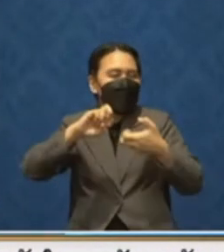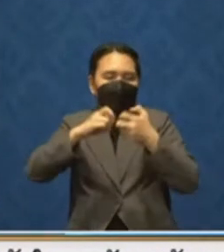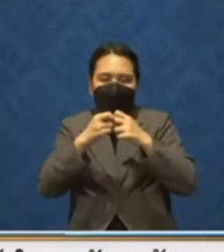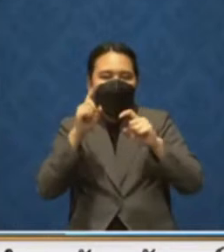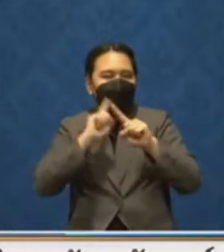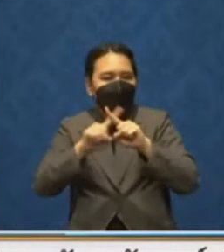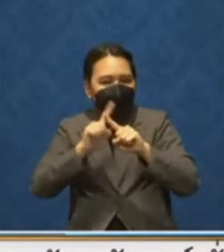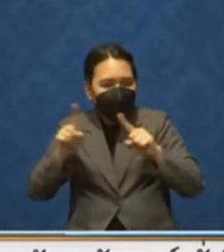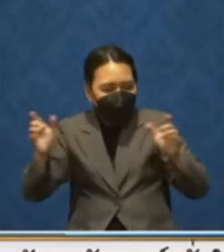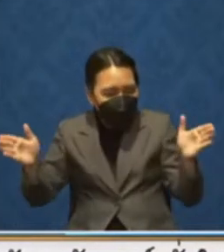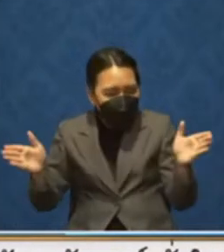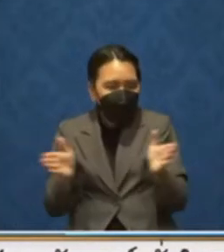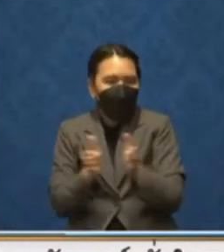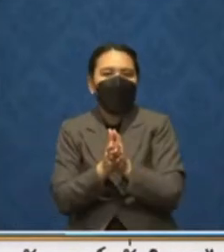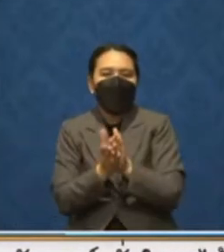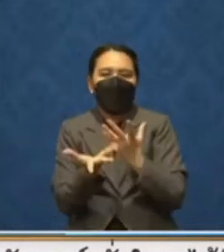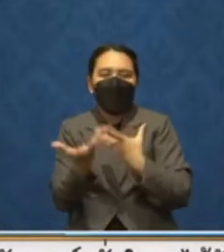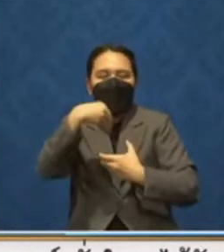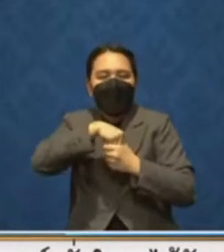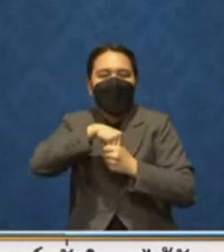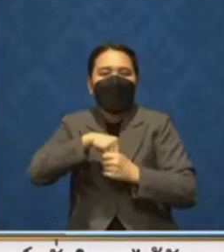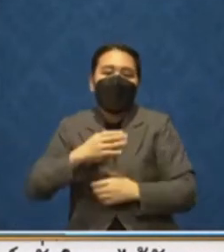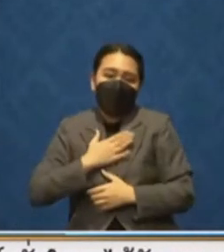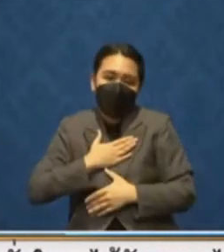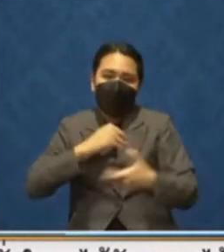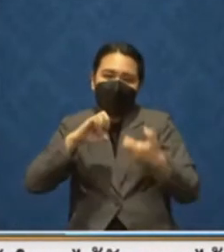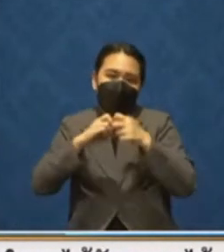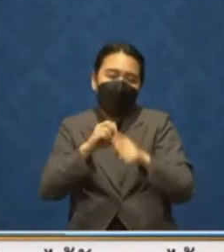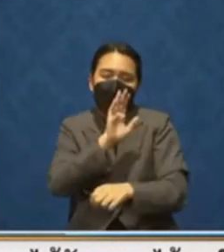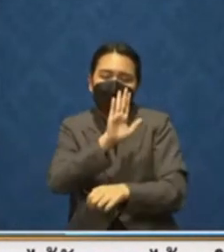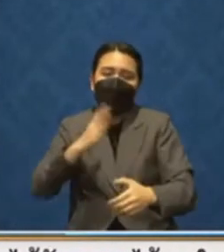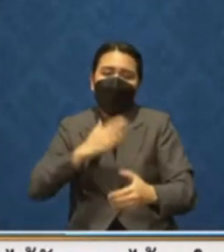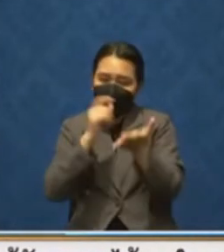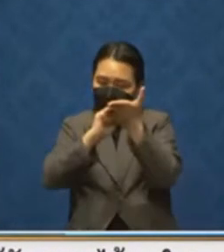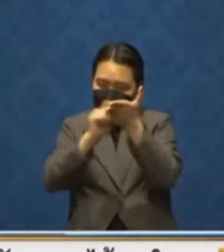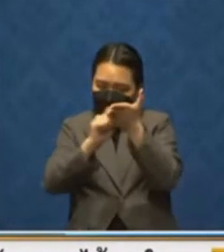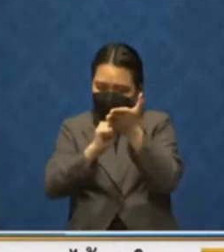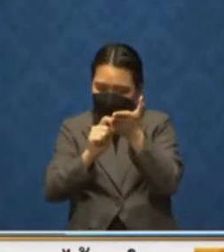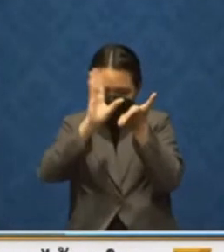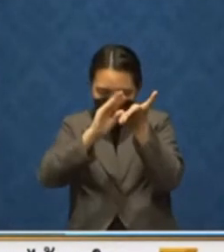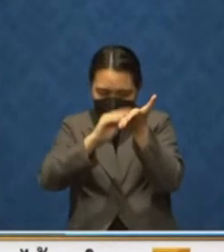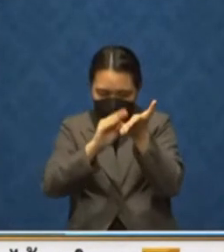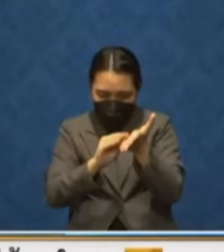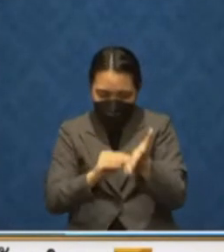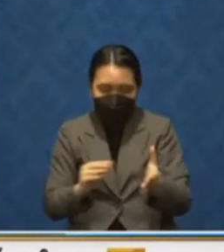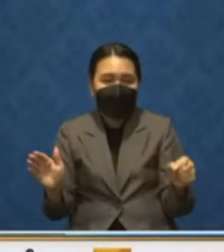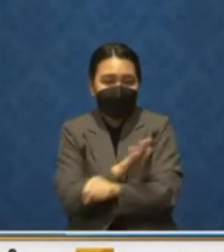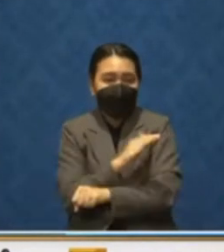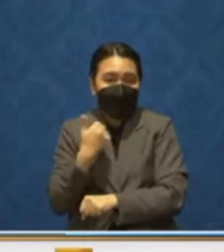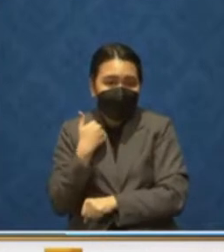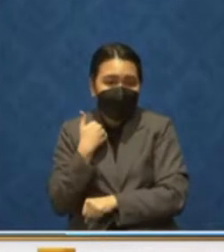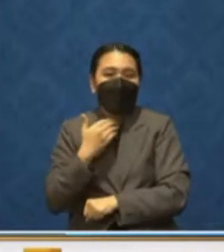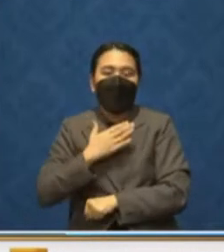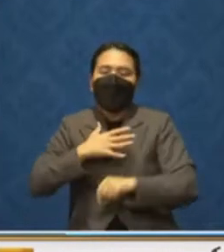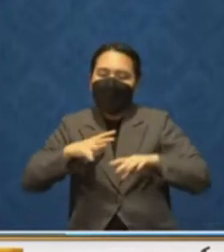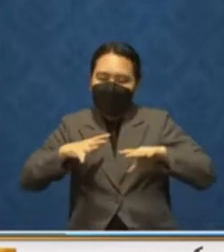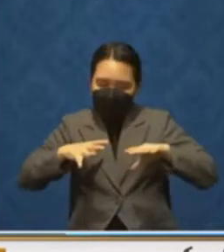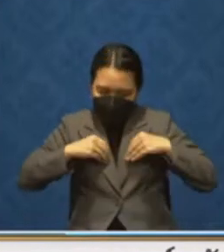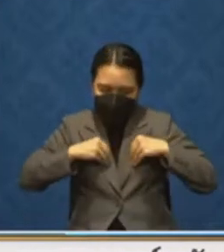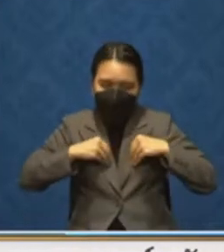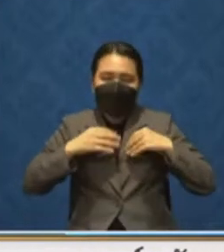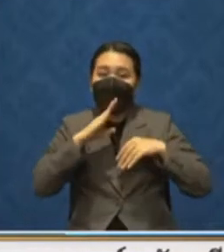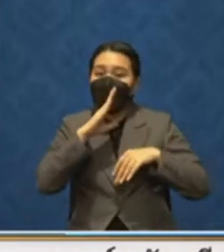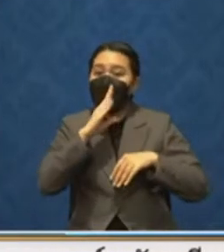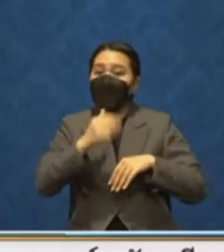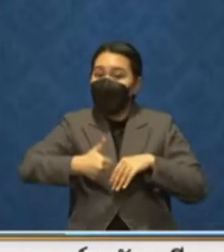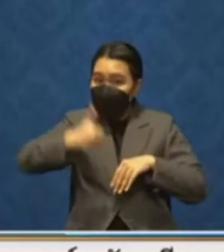จะบอกว่าฟังทุกท่านผมจบไม่หมดนะครับเอกสารเต็มหมดเลยเนี่ยก็อะไรดีผมก็รับไปนะครับอันไหนไม่ดี